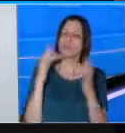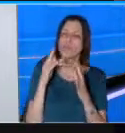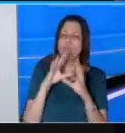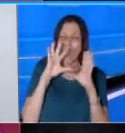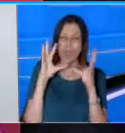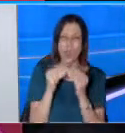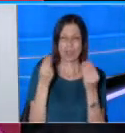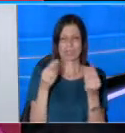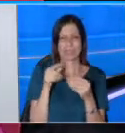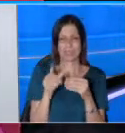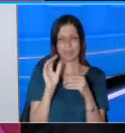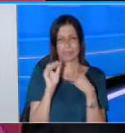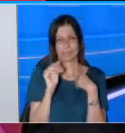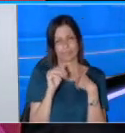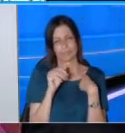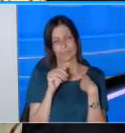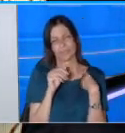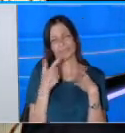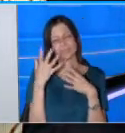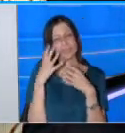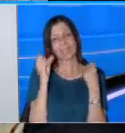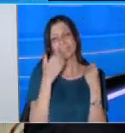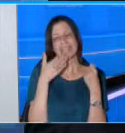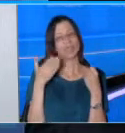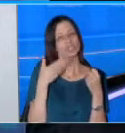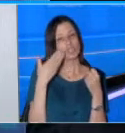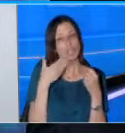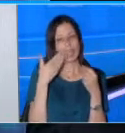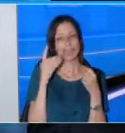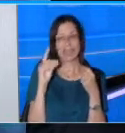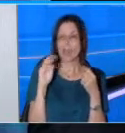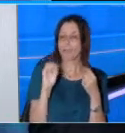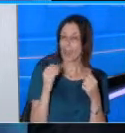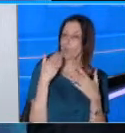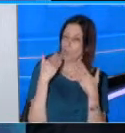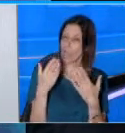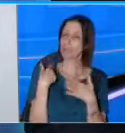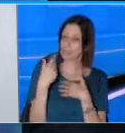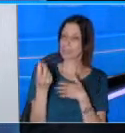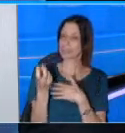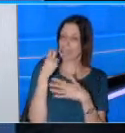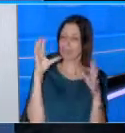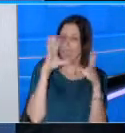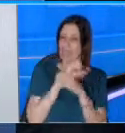הזה. אדוני השגריר, שגריר ישראל בצ'כיה, דניאל מירון, תודה רבה שהצטרפת אלינו